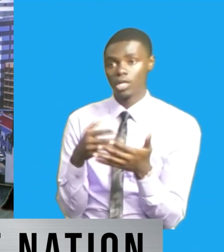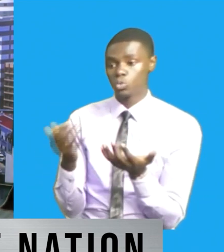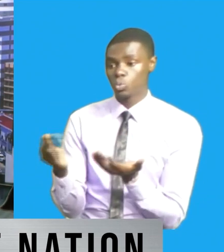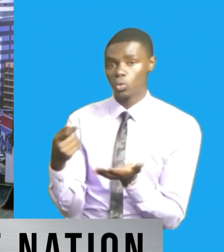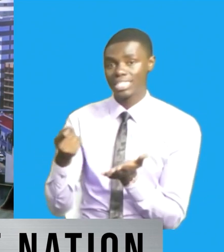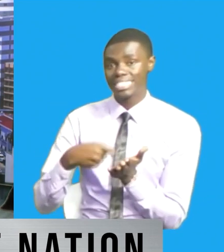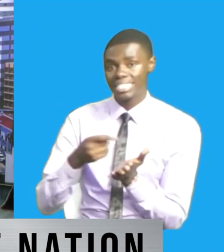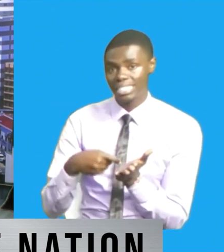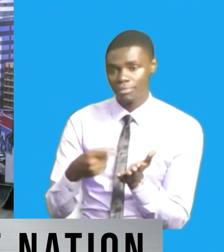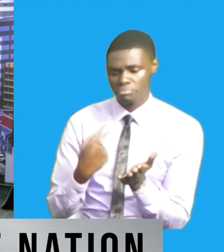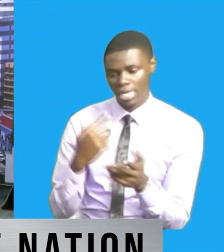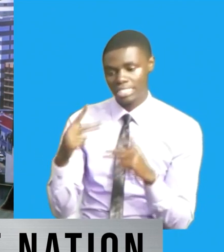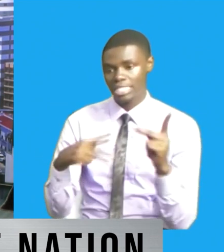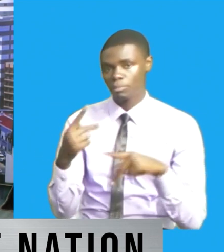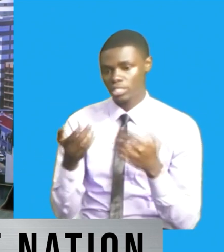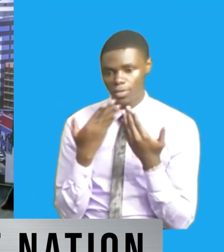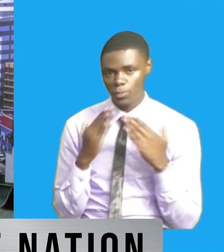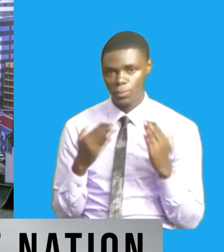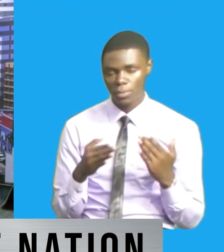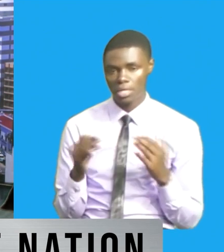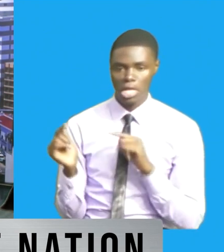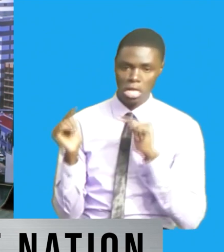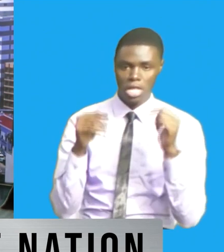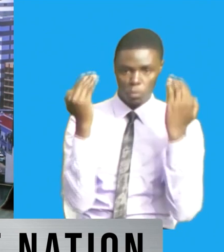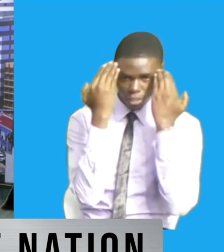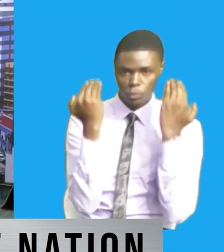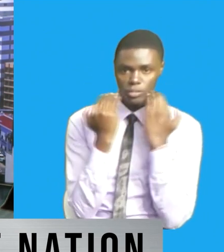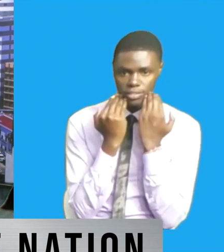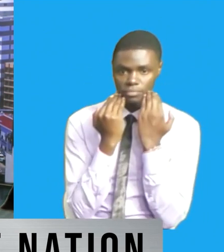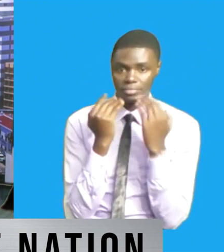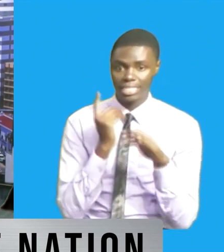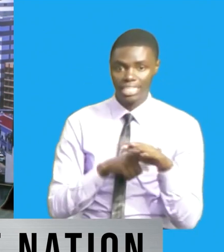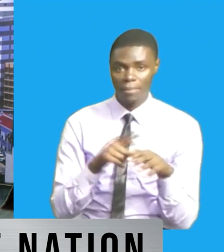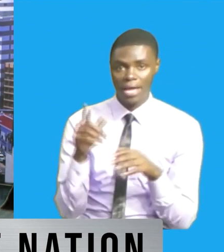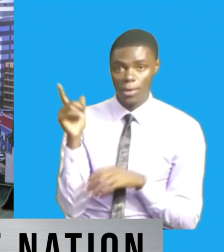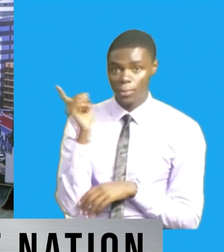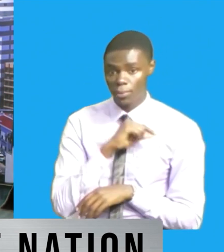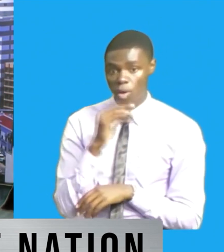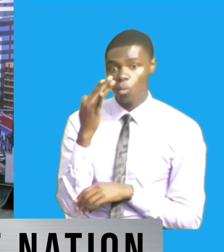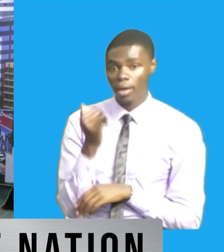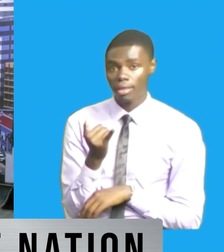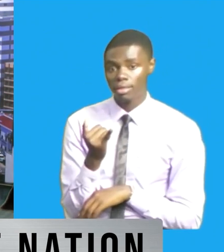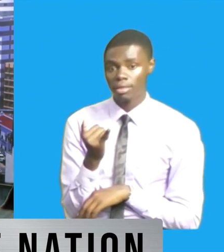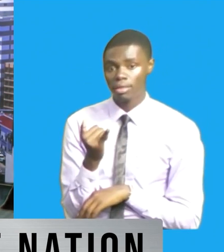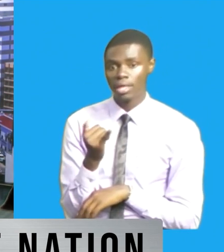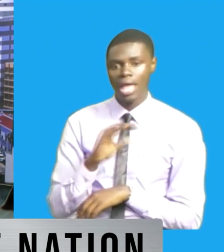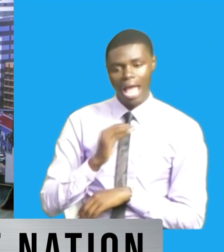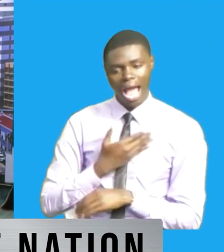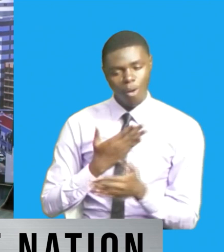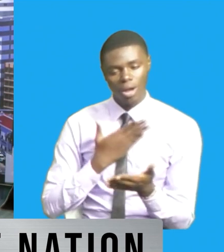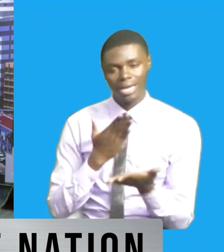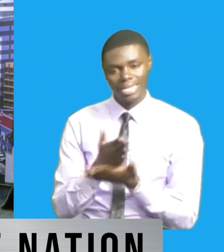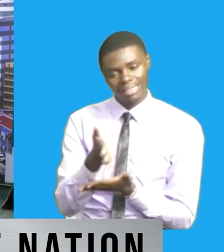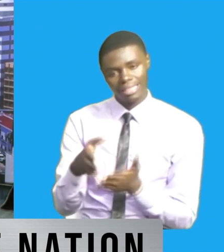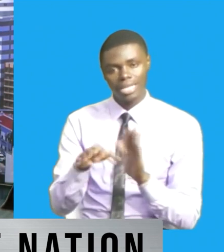Okay. Na tuko katika process ya kumaliza hiyo kuenda kotini, na tukimaliza hapo kwa sababu unajua Jona, our rights are there